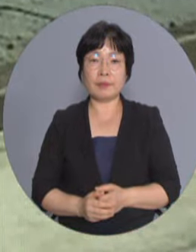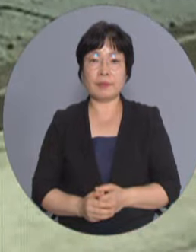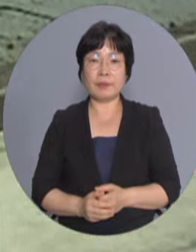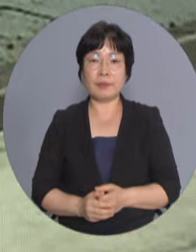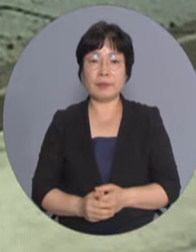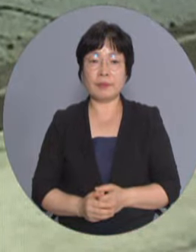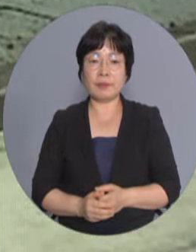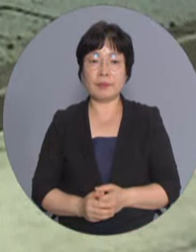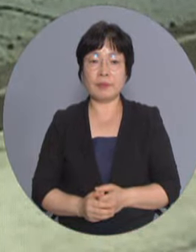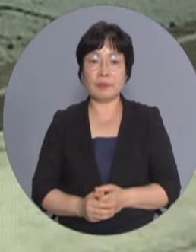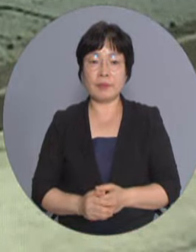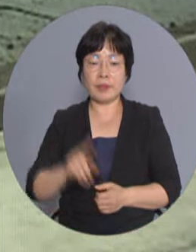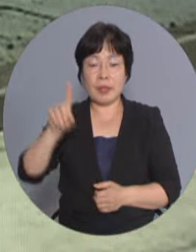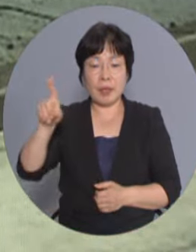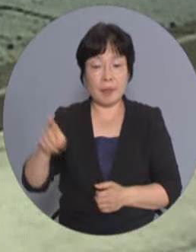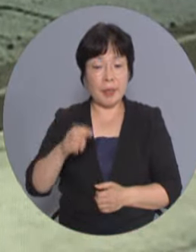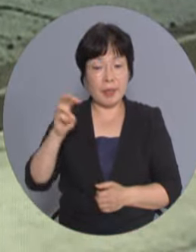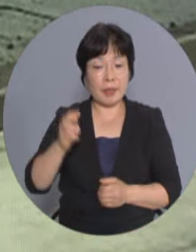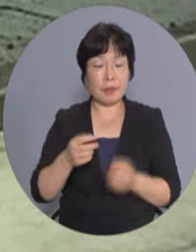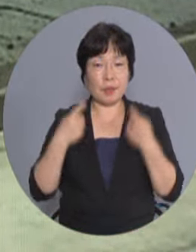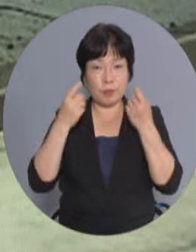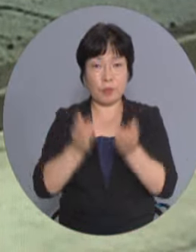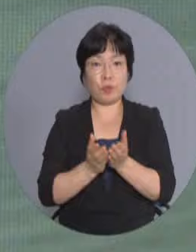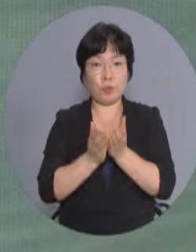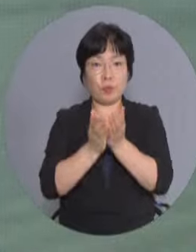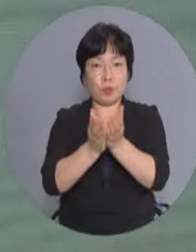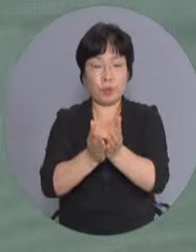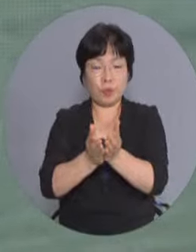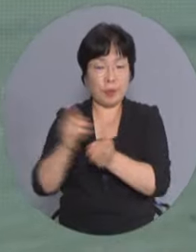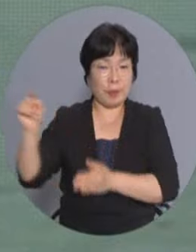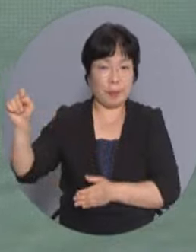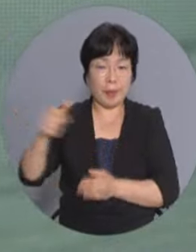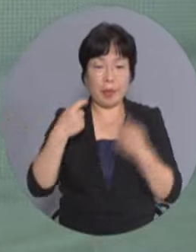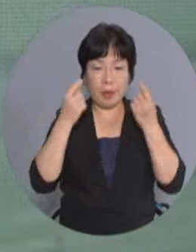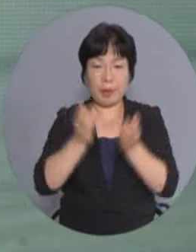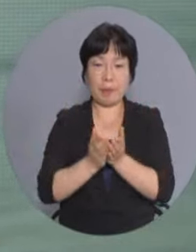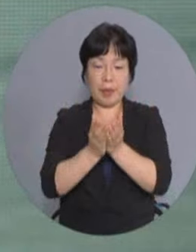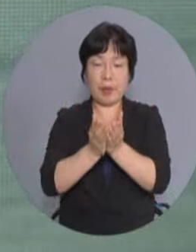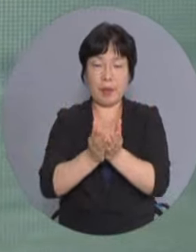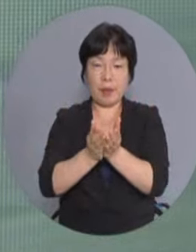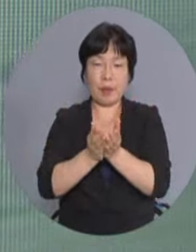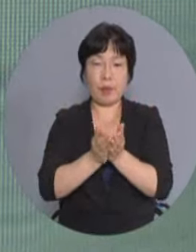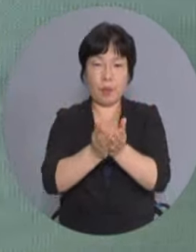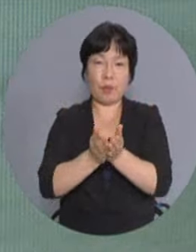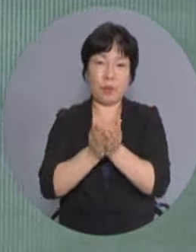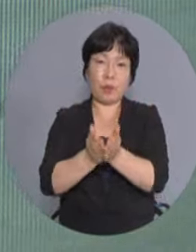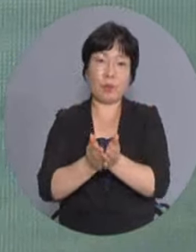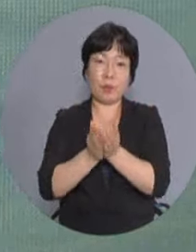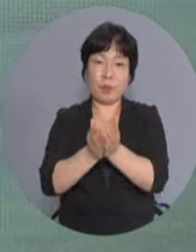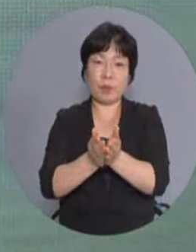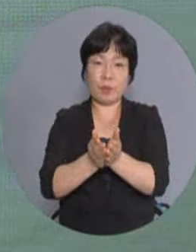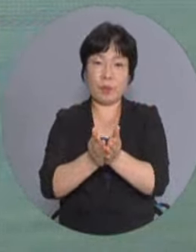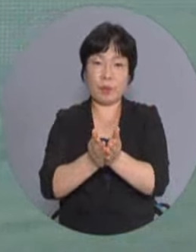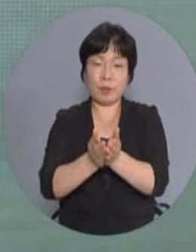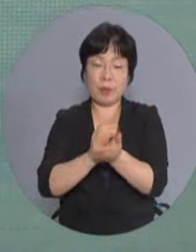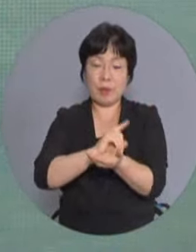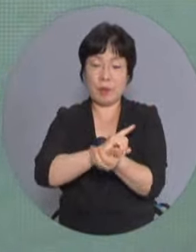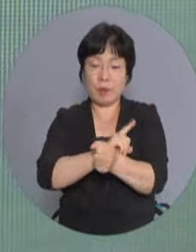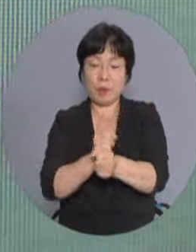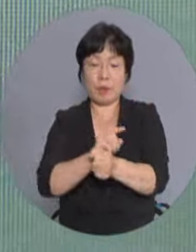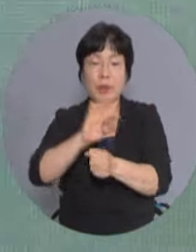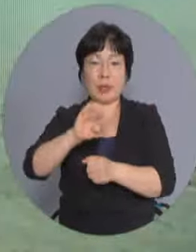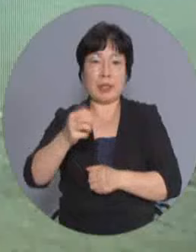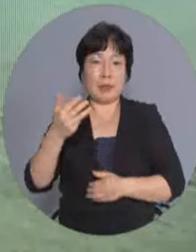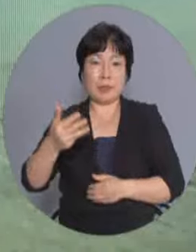기자입니다 130여명의 승객을 태운 쾌속 여객선이 물살을 가르며 나아갑니다 최고 시속